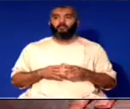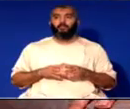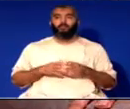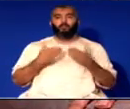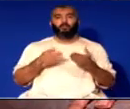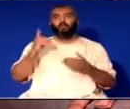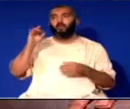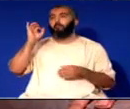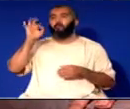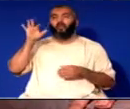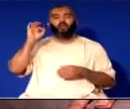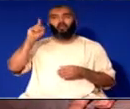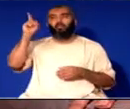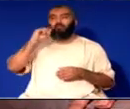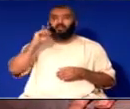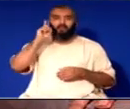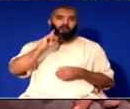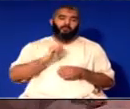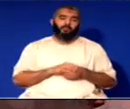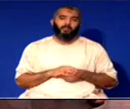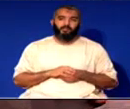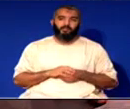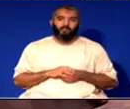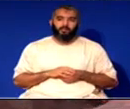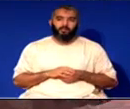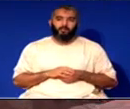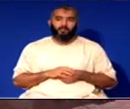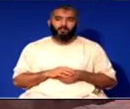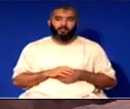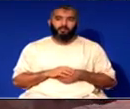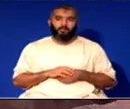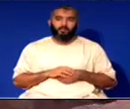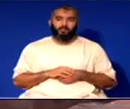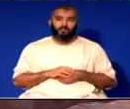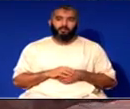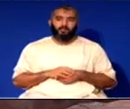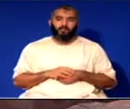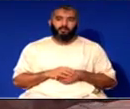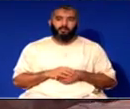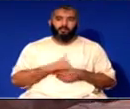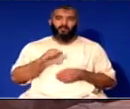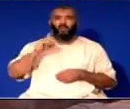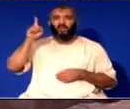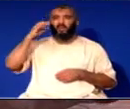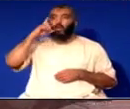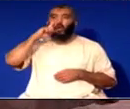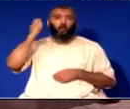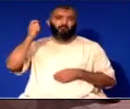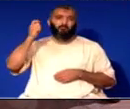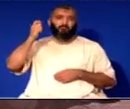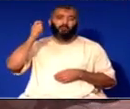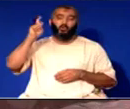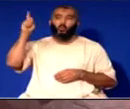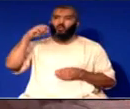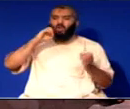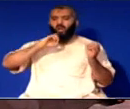فيها وربي يحفظها إن شاء الله بيطول في عمرها، والله هذا السيد مع الأسف الشديد هذا خسر ولاده 10 سنوات